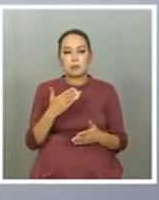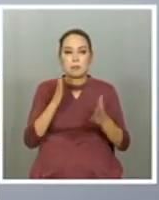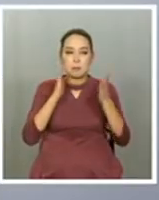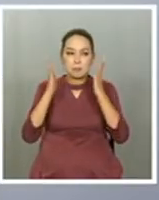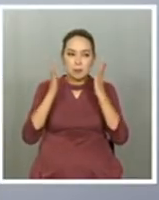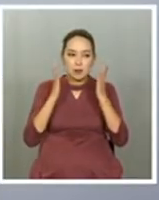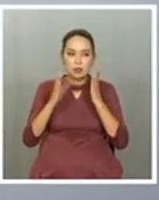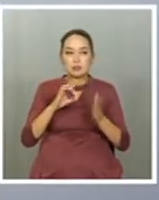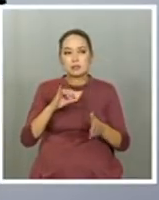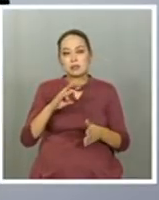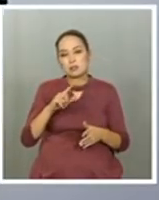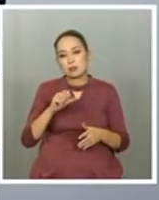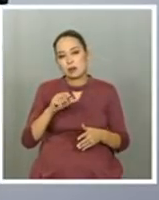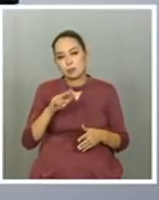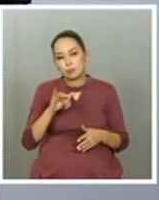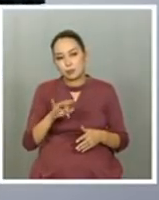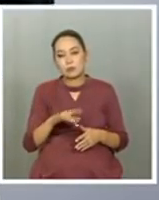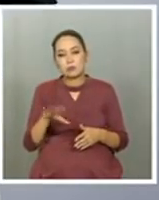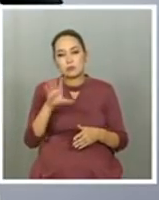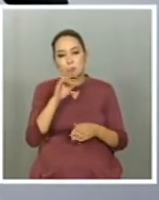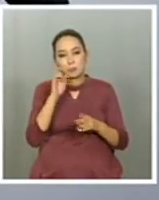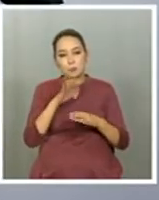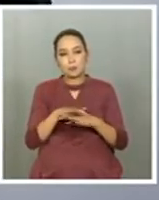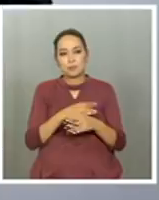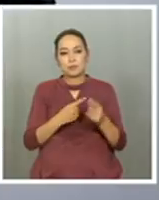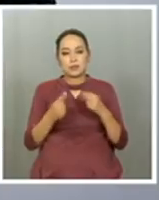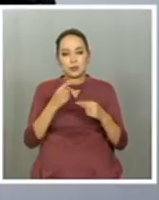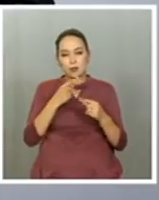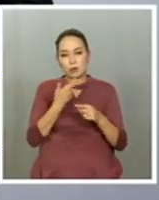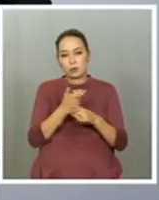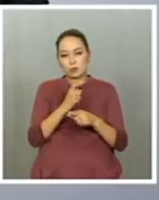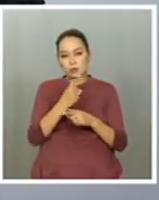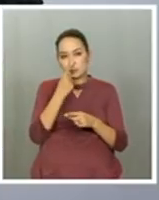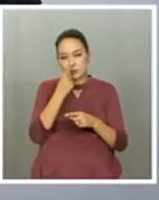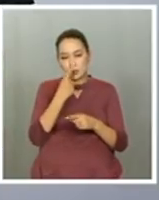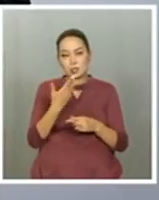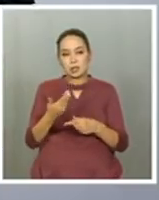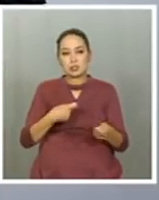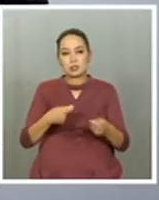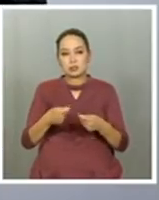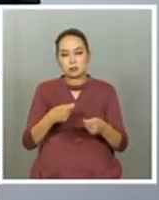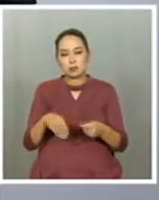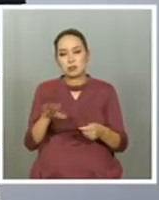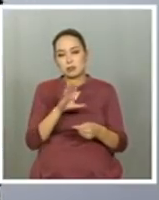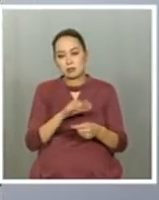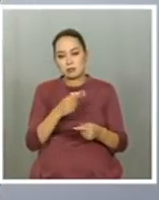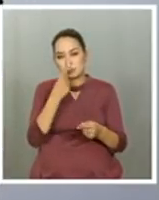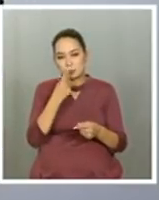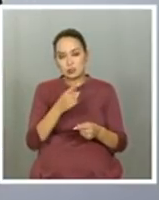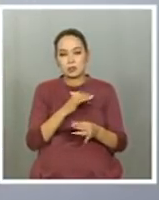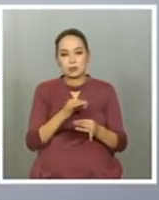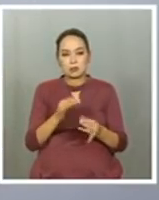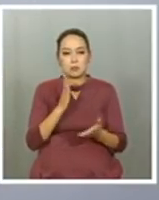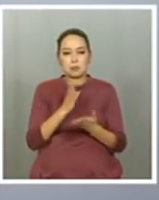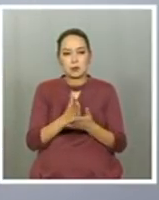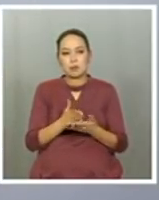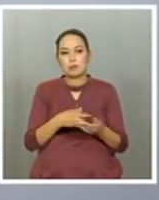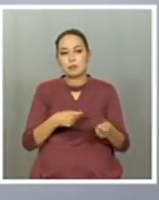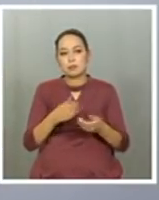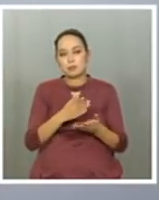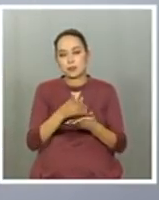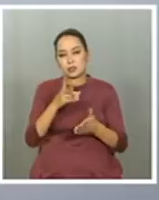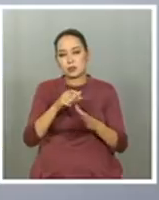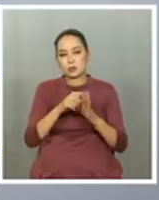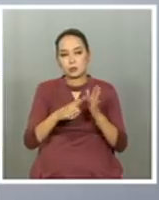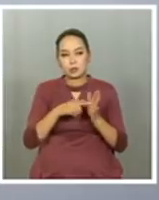сынды мемлекеттер бір-біріне өте жақын, олардың сауда байланысы өте тығыз әрі қарқынды жүреді. Мысалы, 2017 жылмен